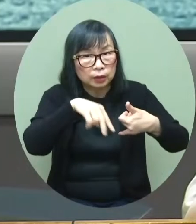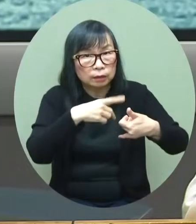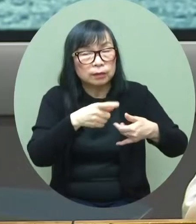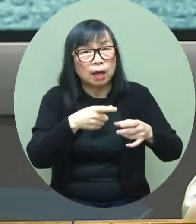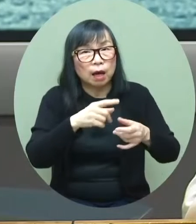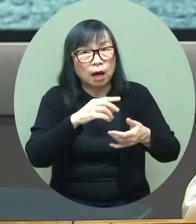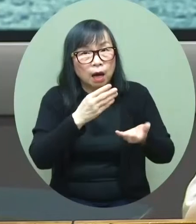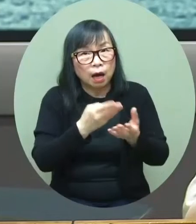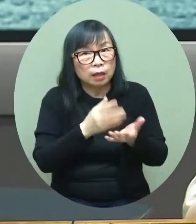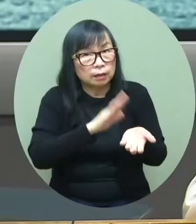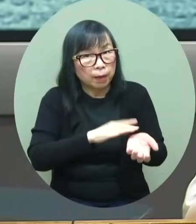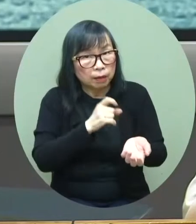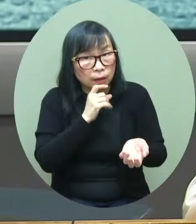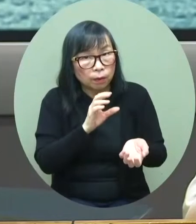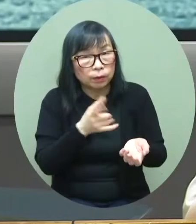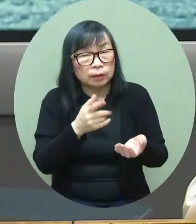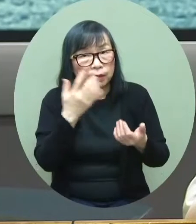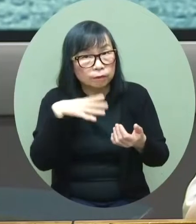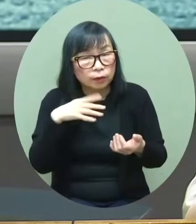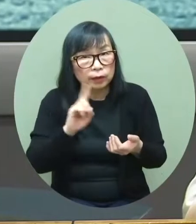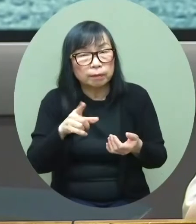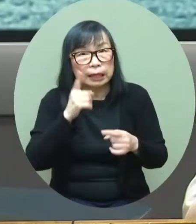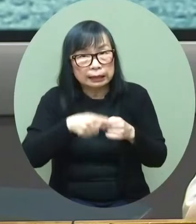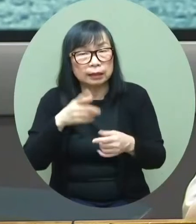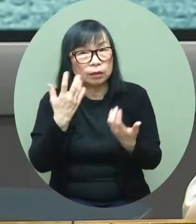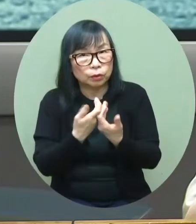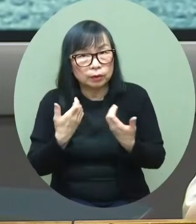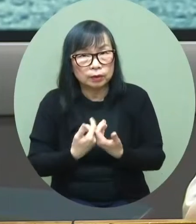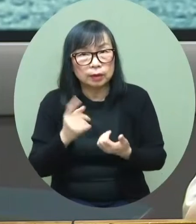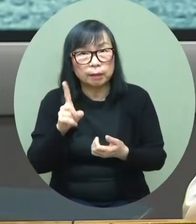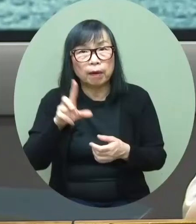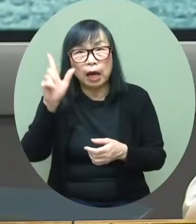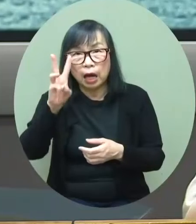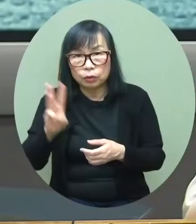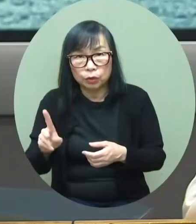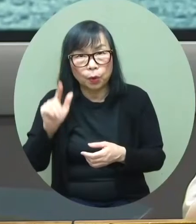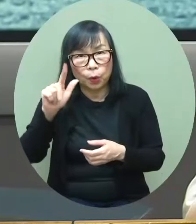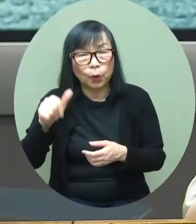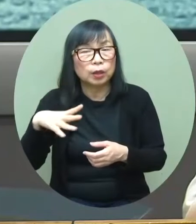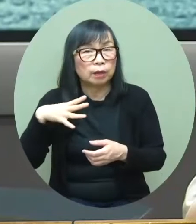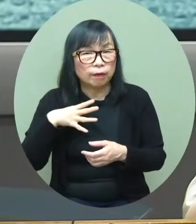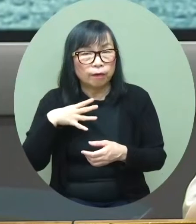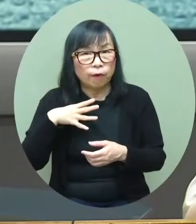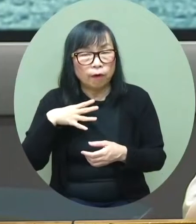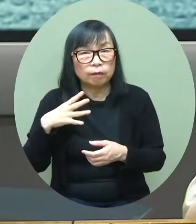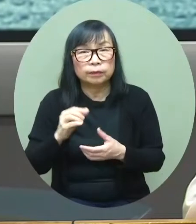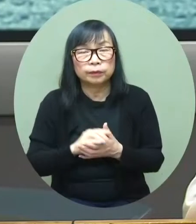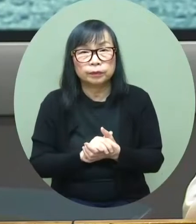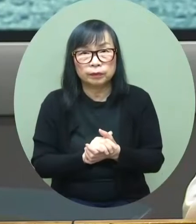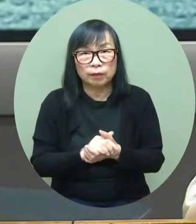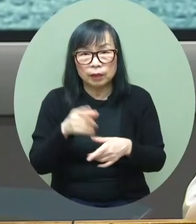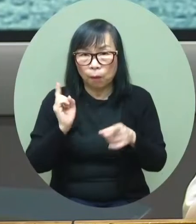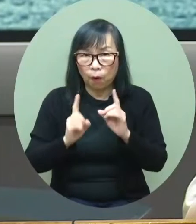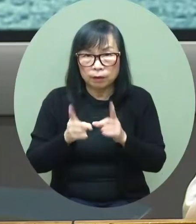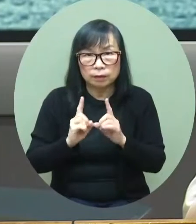案的情況啦。我哋真係嗰個數字啦。污水檢測的情況啦，或者